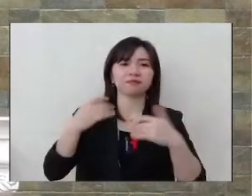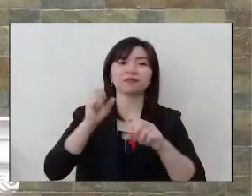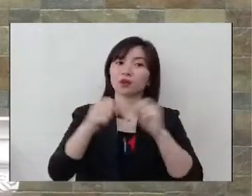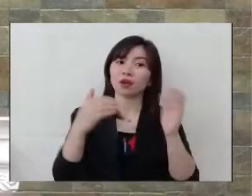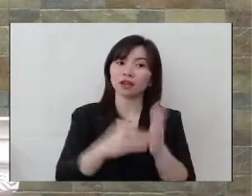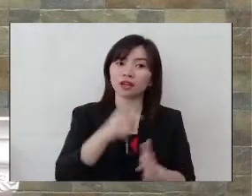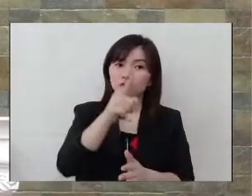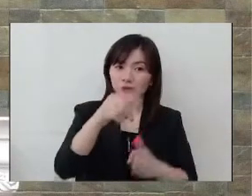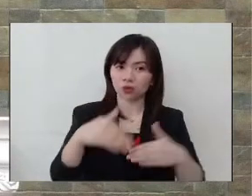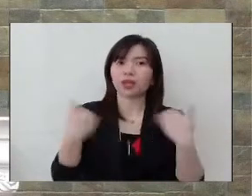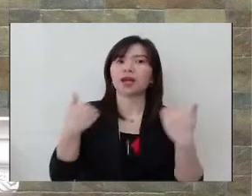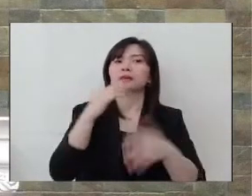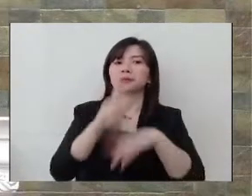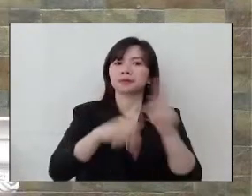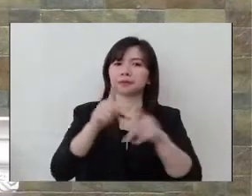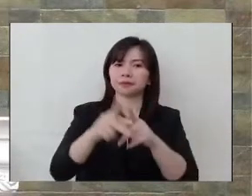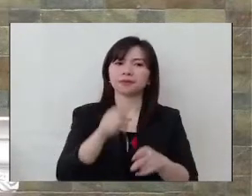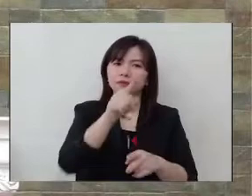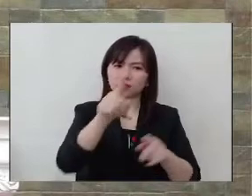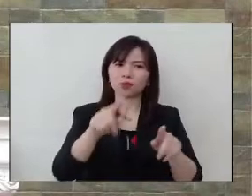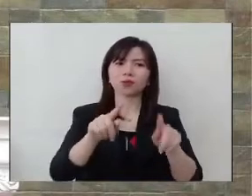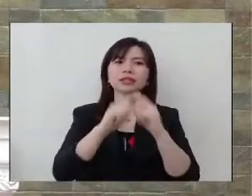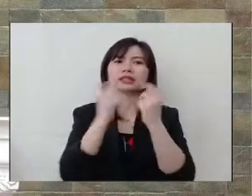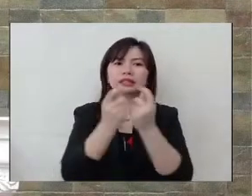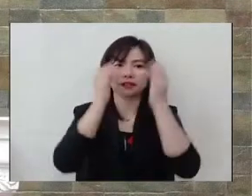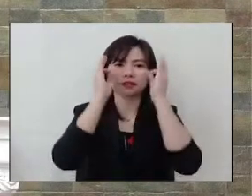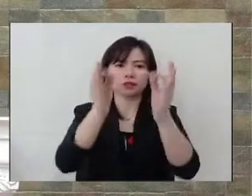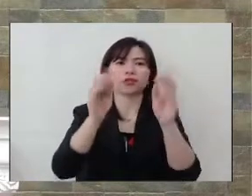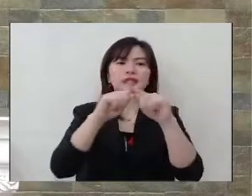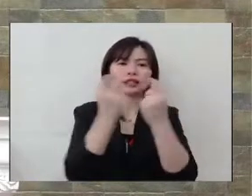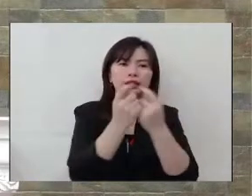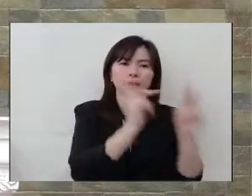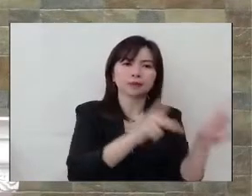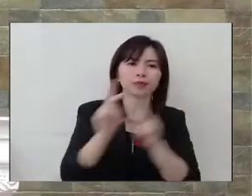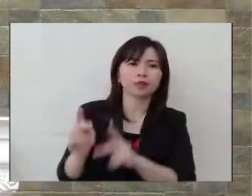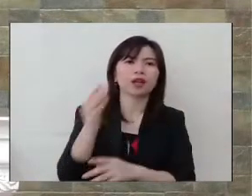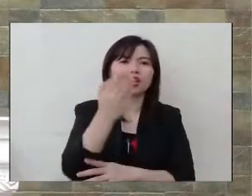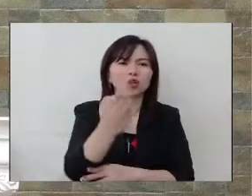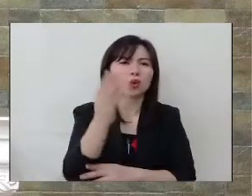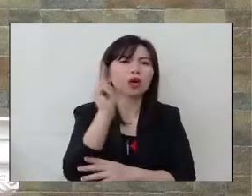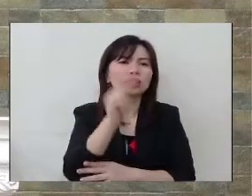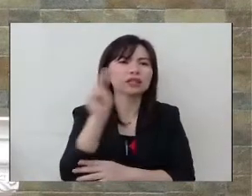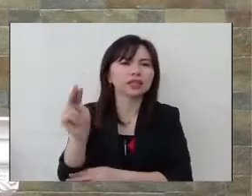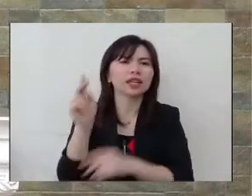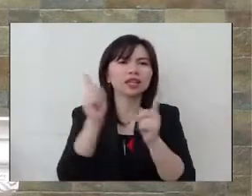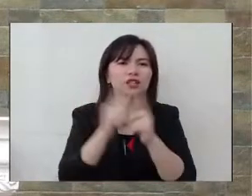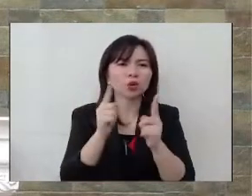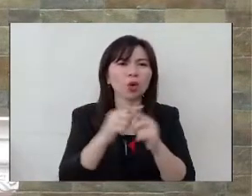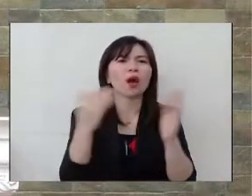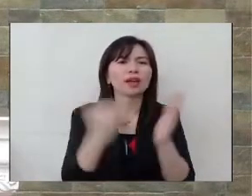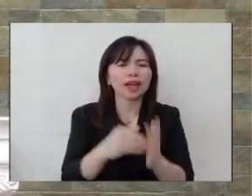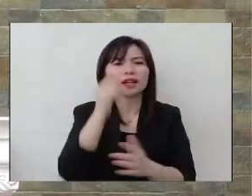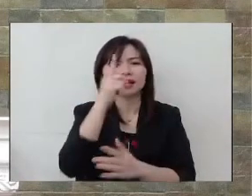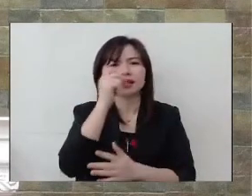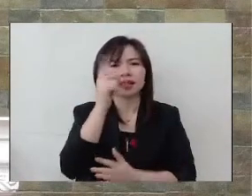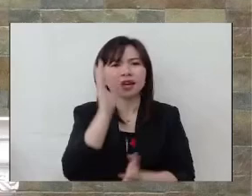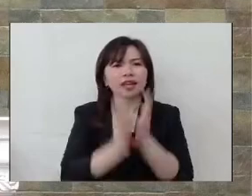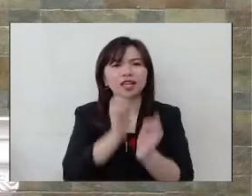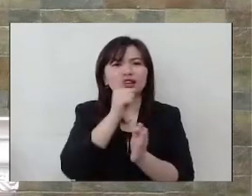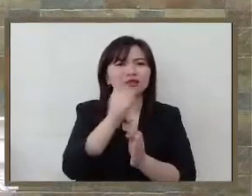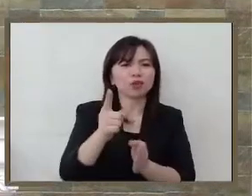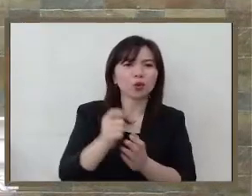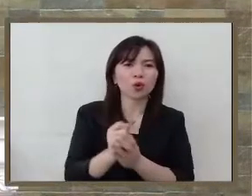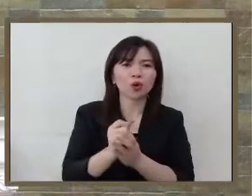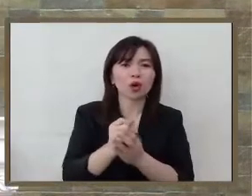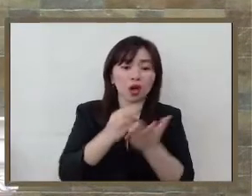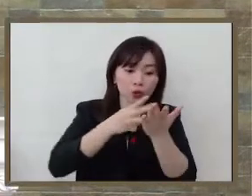Young people, team focus, team preparation, you've got to put this in your mind that once you miss the chance,